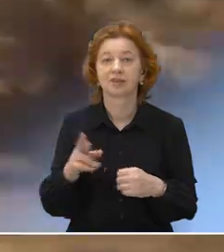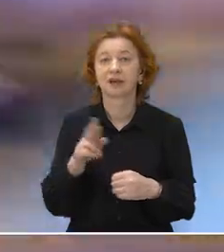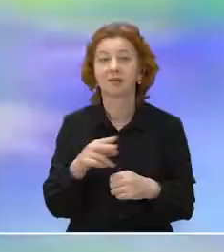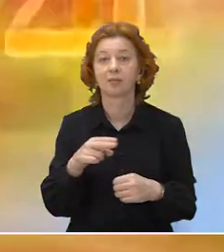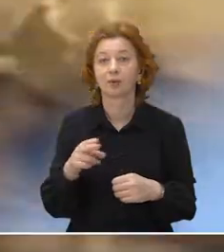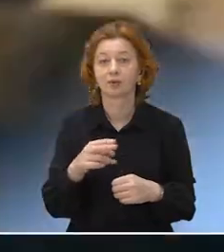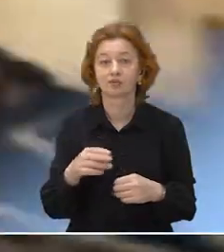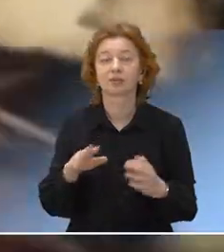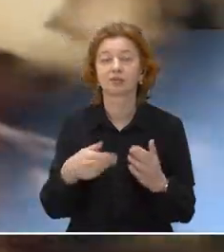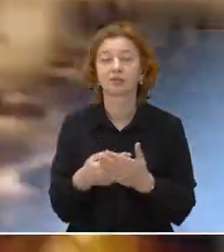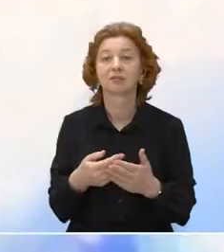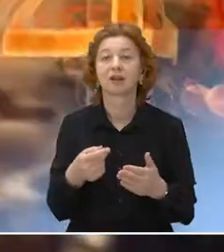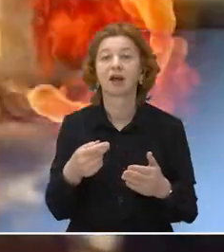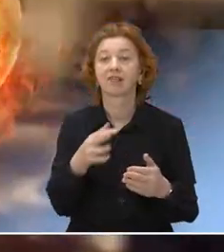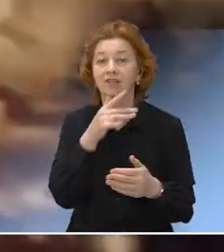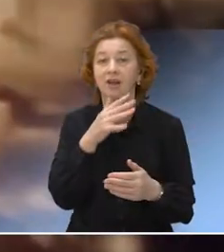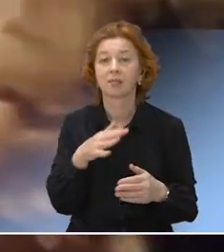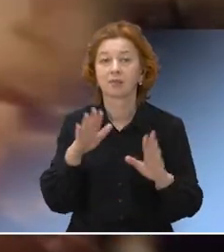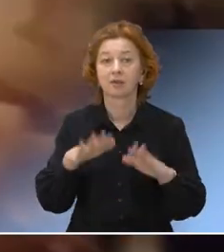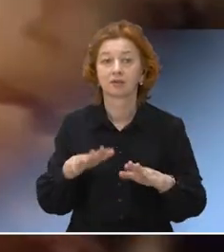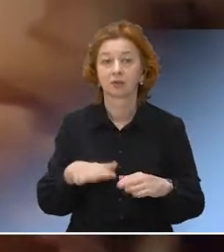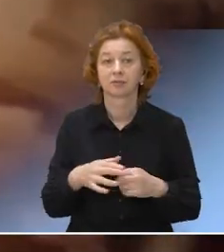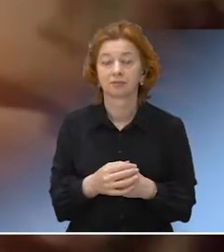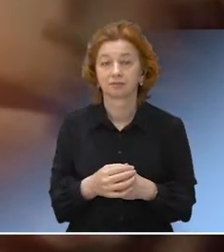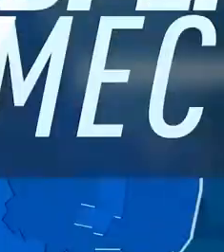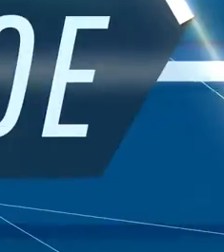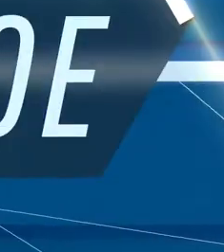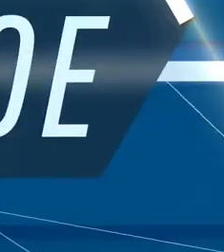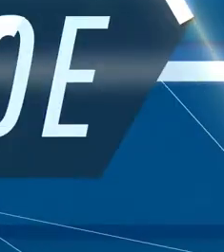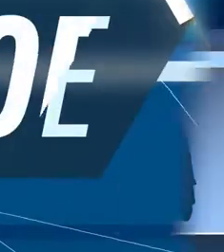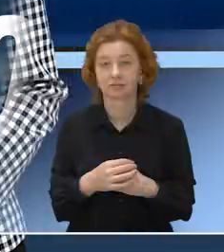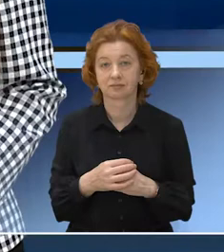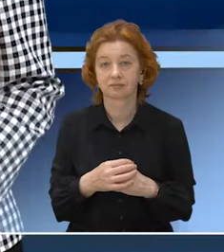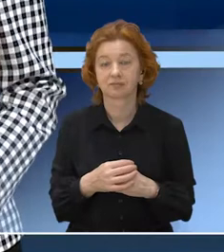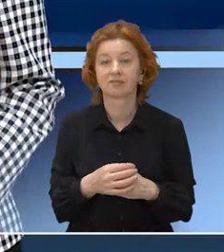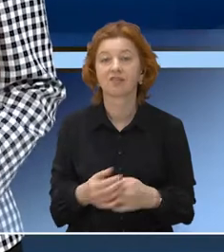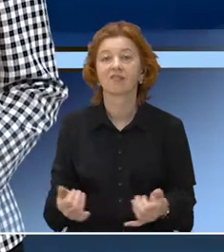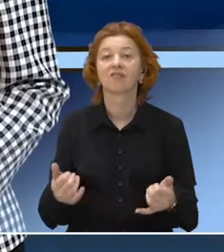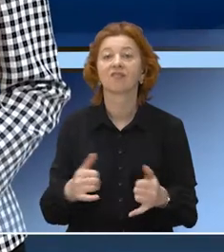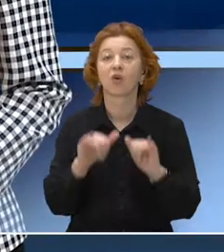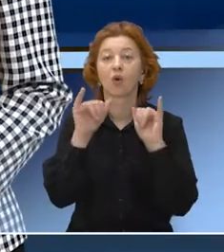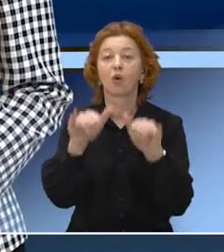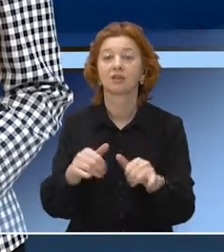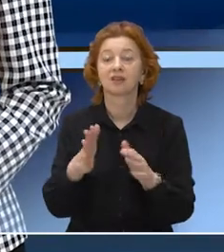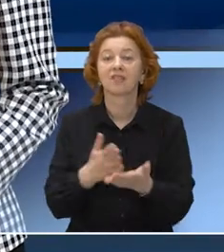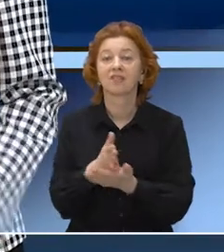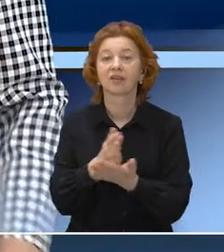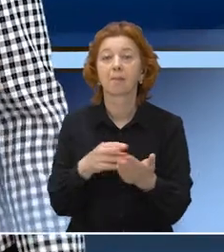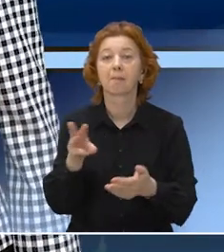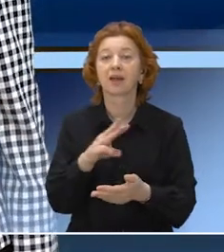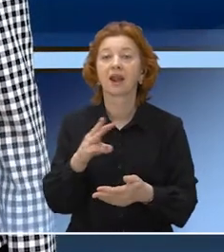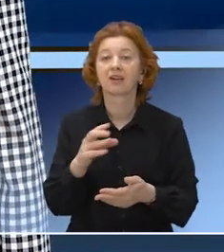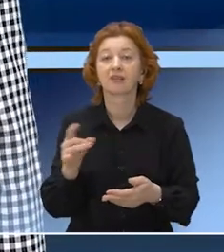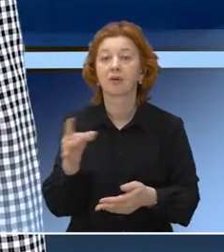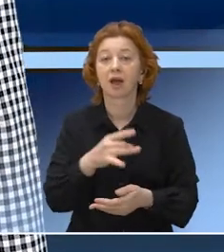Диана Погосова, Богдан Дмитриев, Дмитрий Соболев. Специально для программы «Время местное». В гости к ветеранам. В